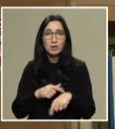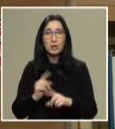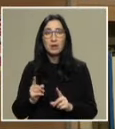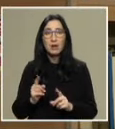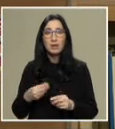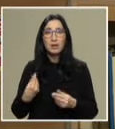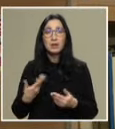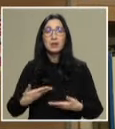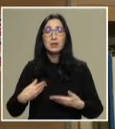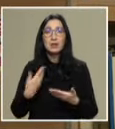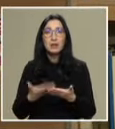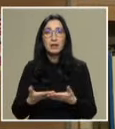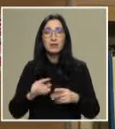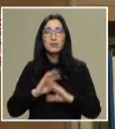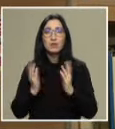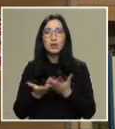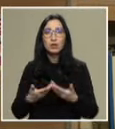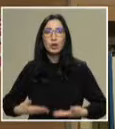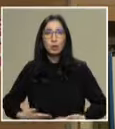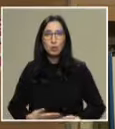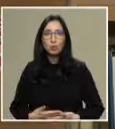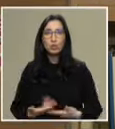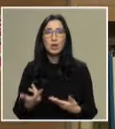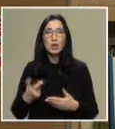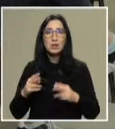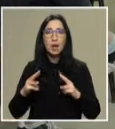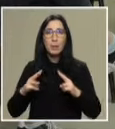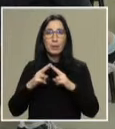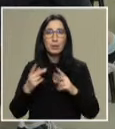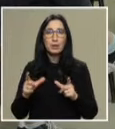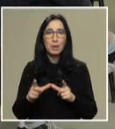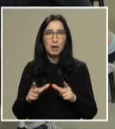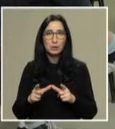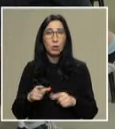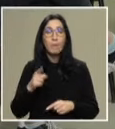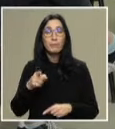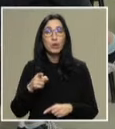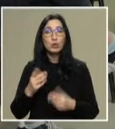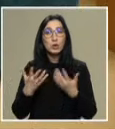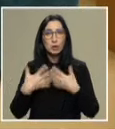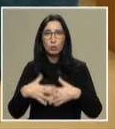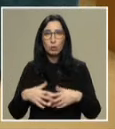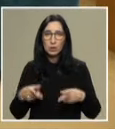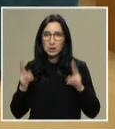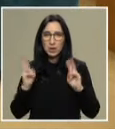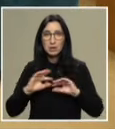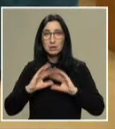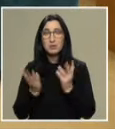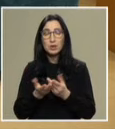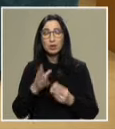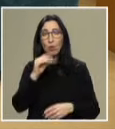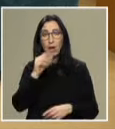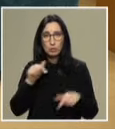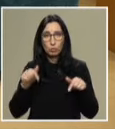всички нужди, като тук говорим вече за пирамидата на Маслоу. Но за технологиите, съгласна съм с всичко казано до тук и